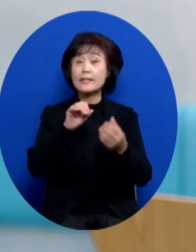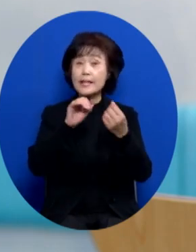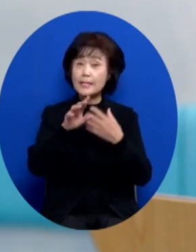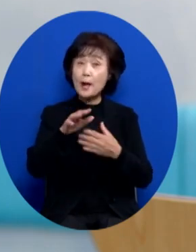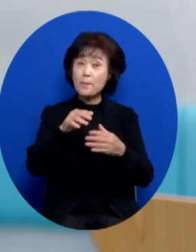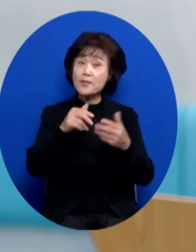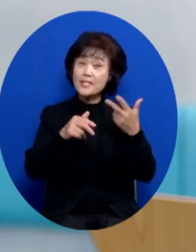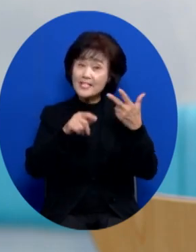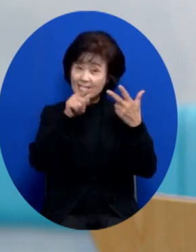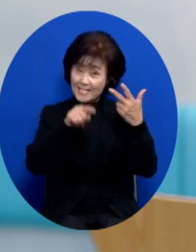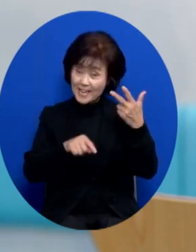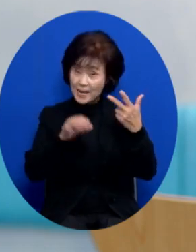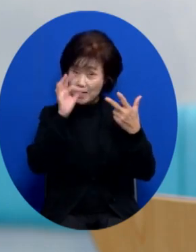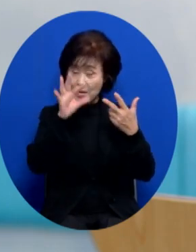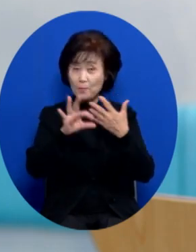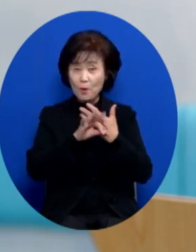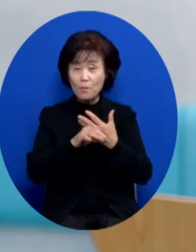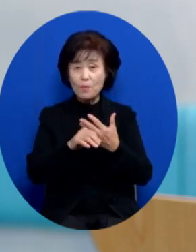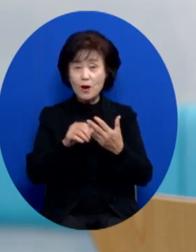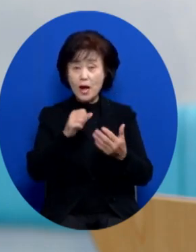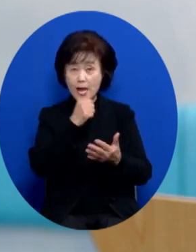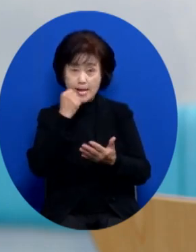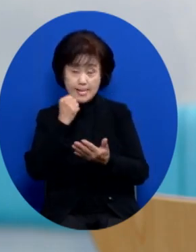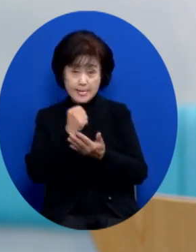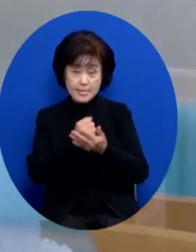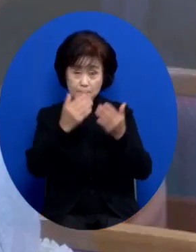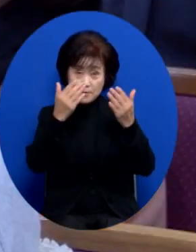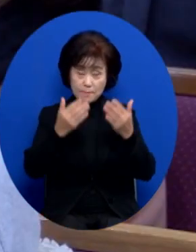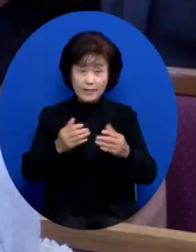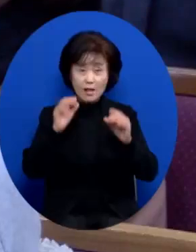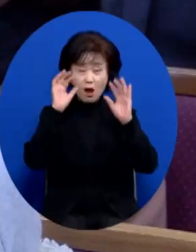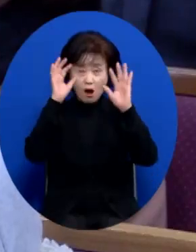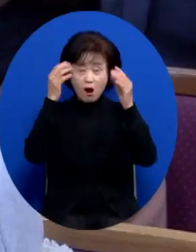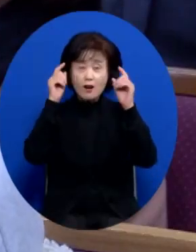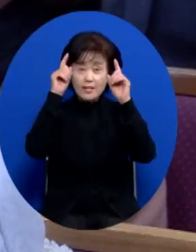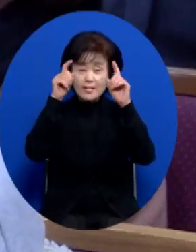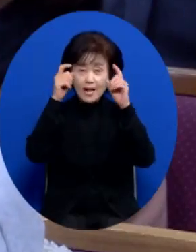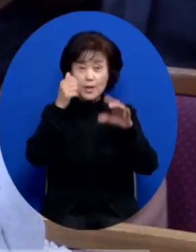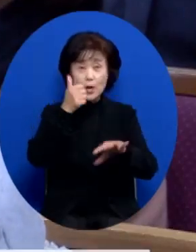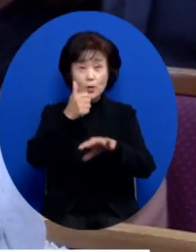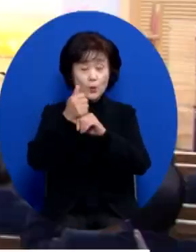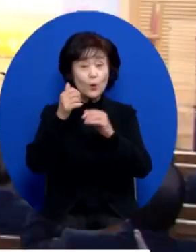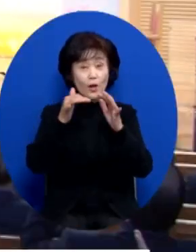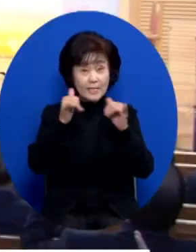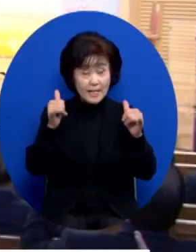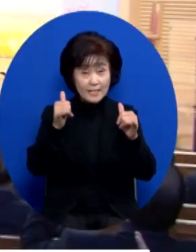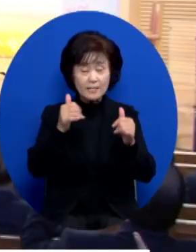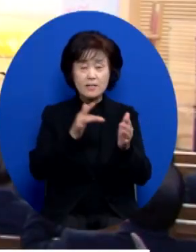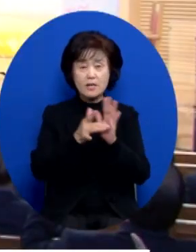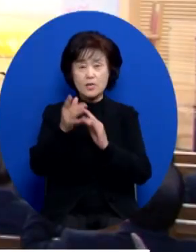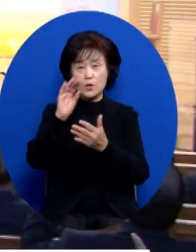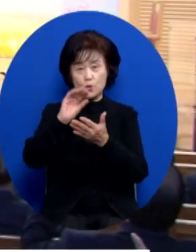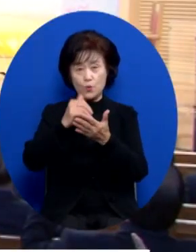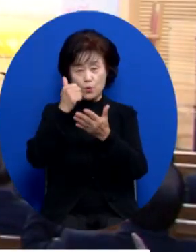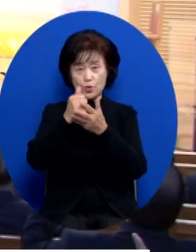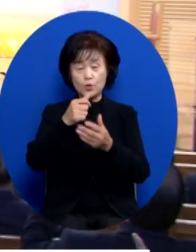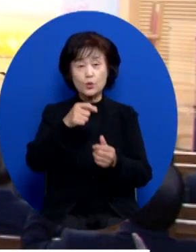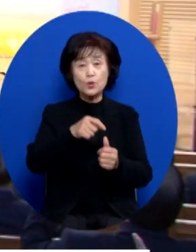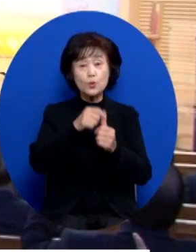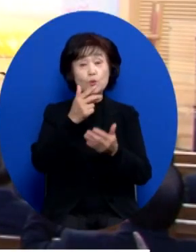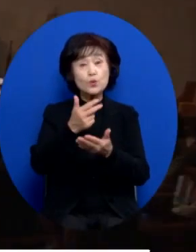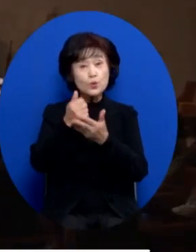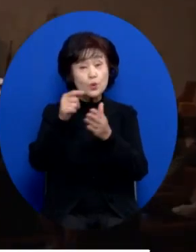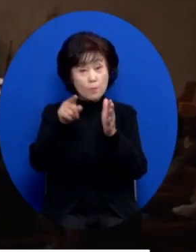나옵니다. 인치심을 받은 어린 양에게 속한 자들 곧 예수를 구주로 믿고 구원받은